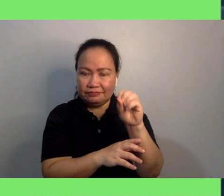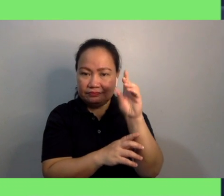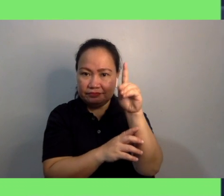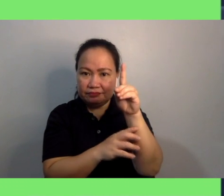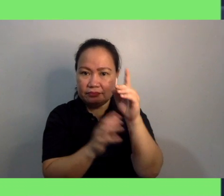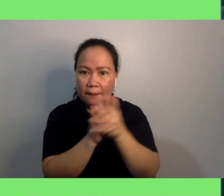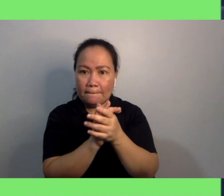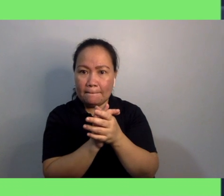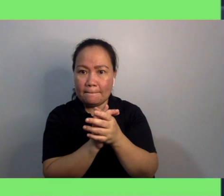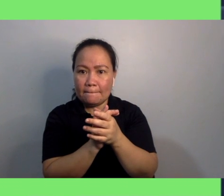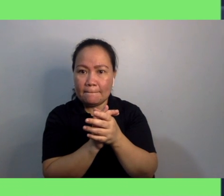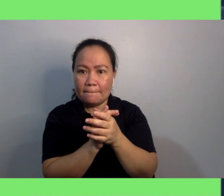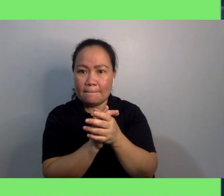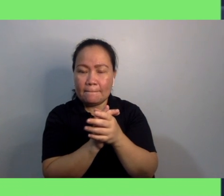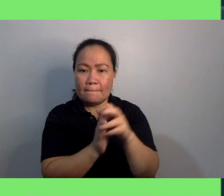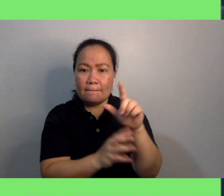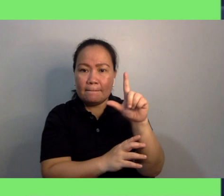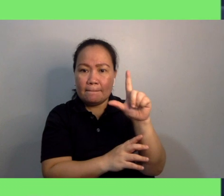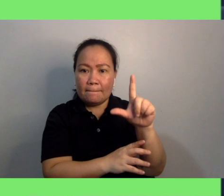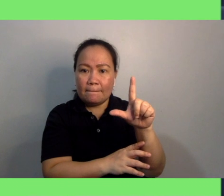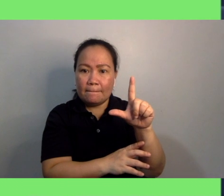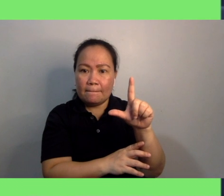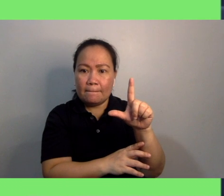Next, angle LBR. So,